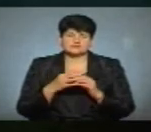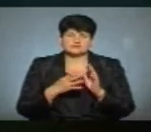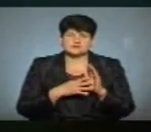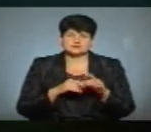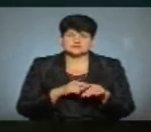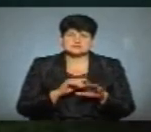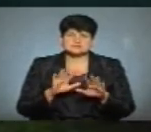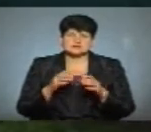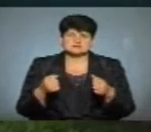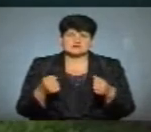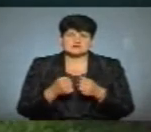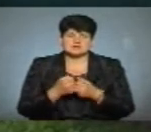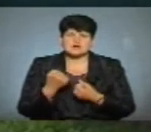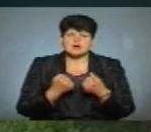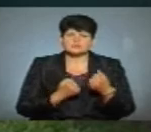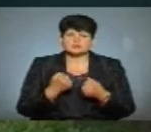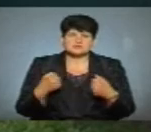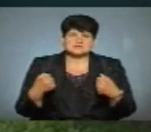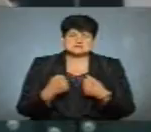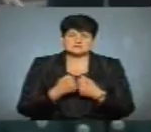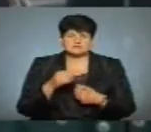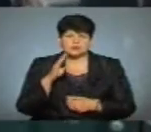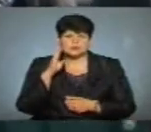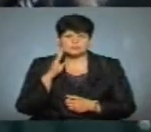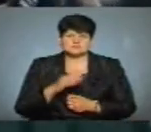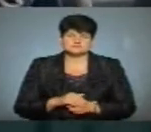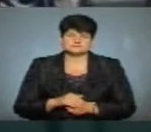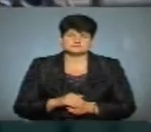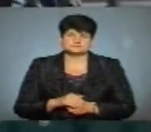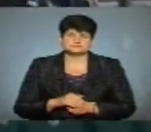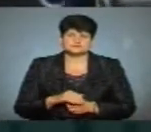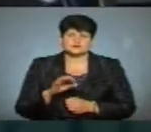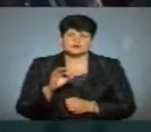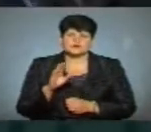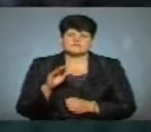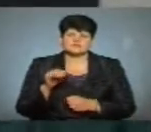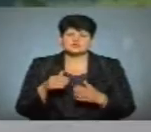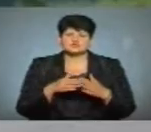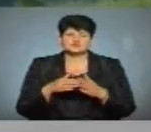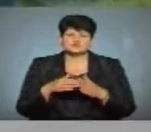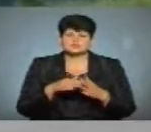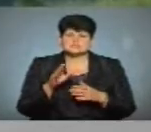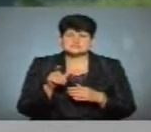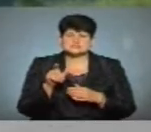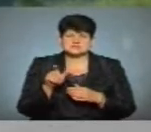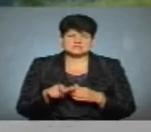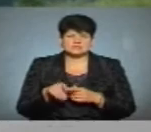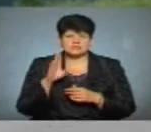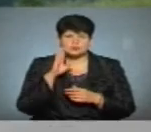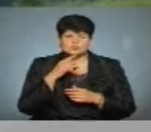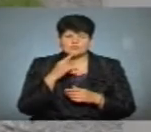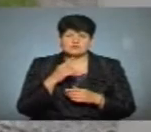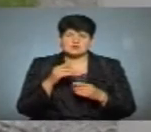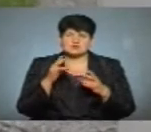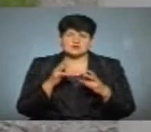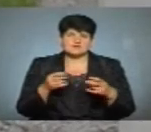години сталася аварія. Автомобіль збив хлопця. Ольга Вітровець – сусідка травмованого хлопця. Каже, аварія